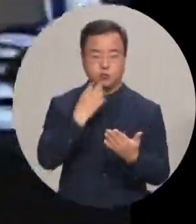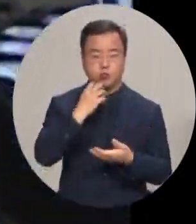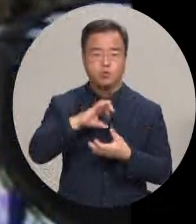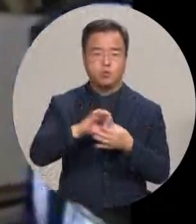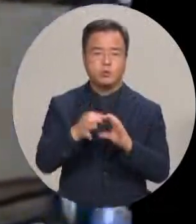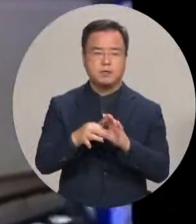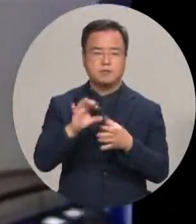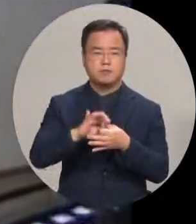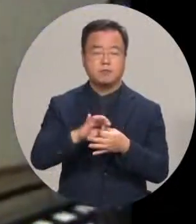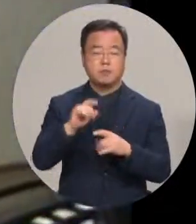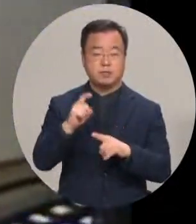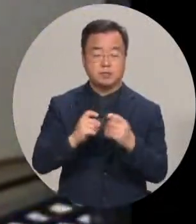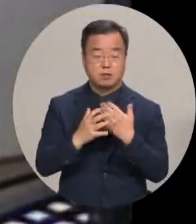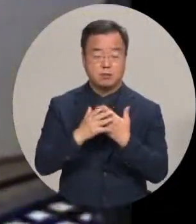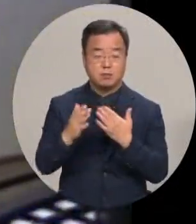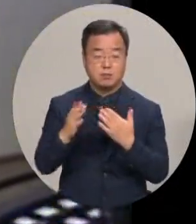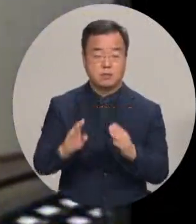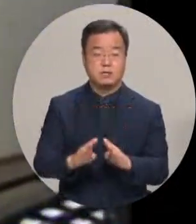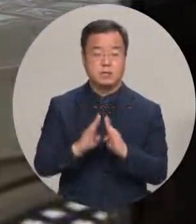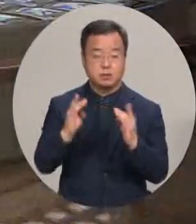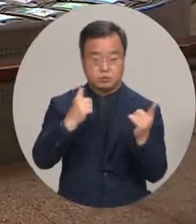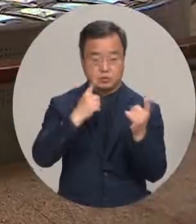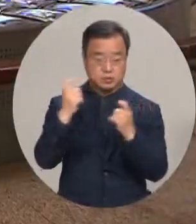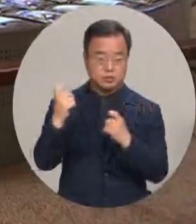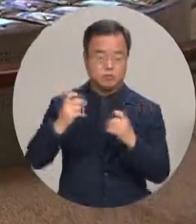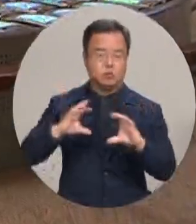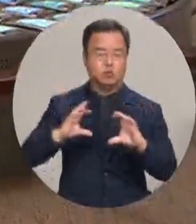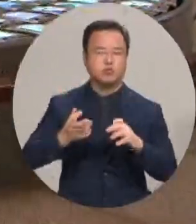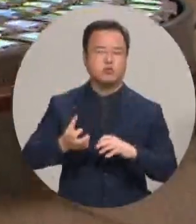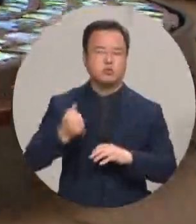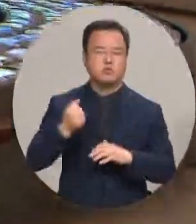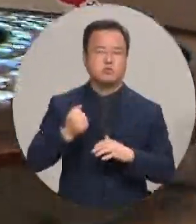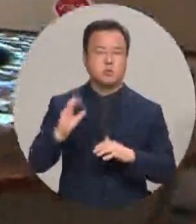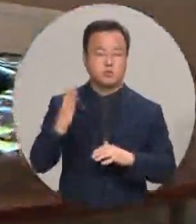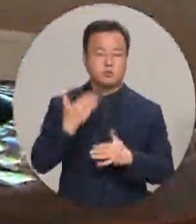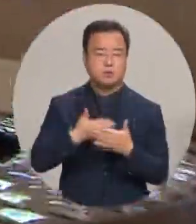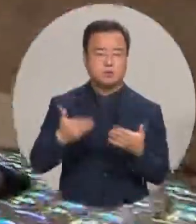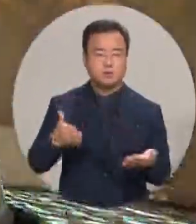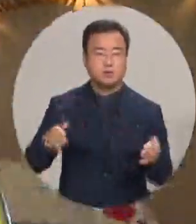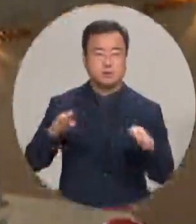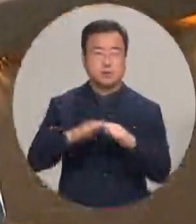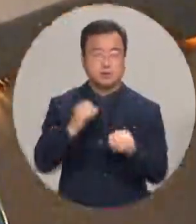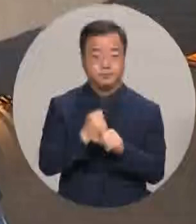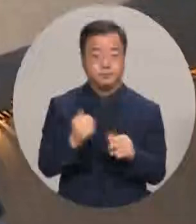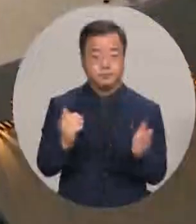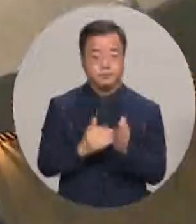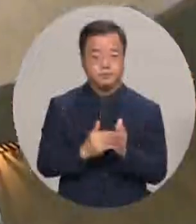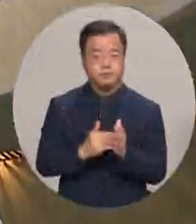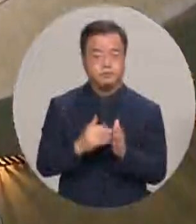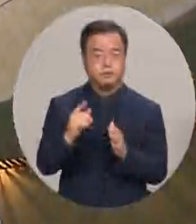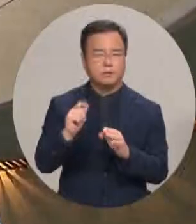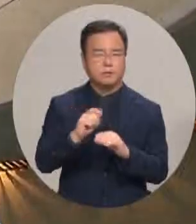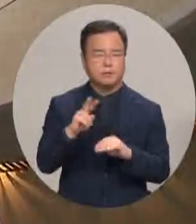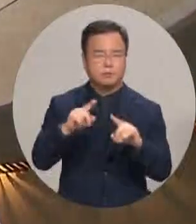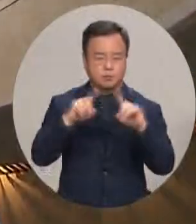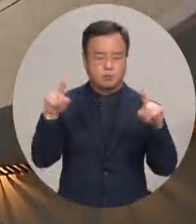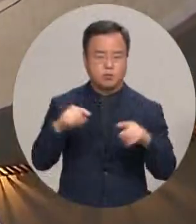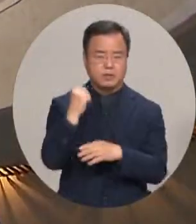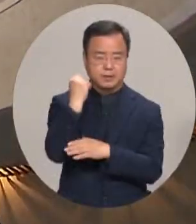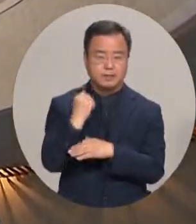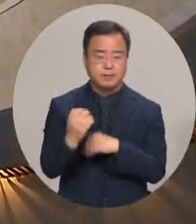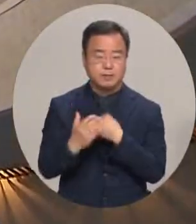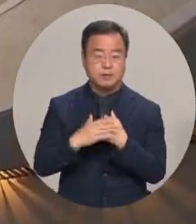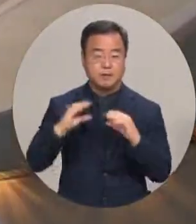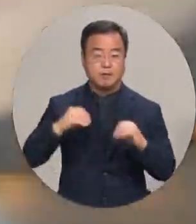기념해 국립현대미술관 안에 설치됐습니다. 모니터의 노후화로 작동을 멈췄다가 최근 복원 작업을 통해